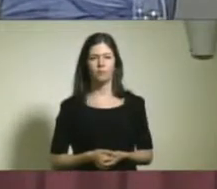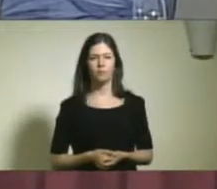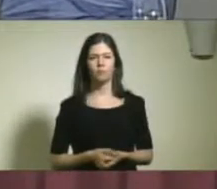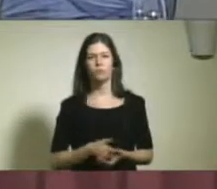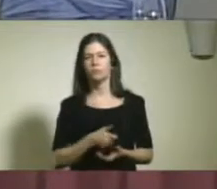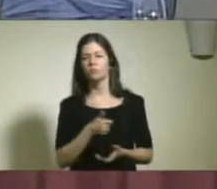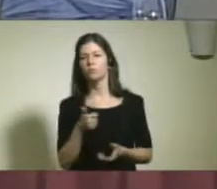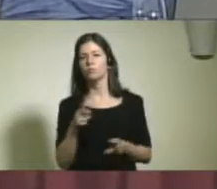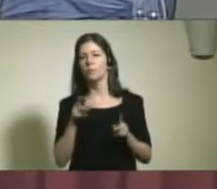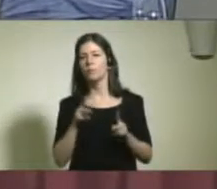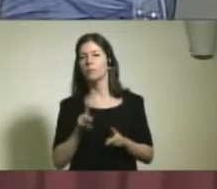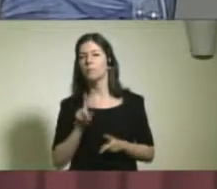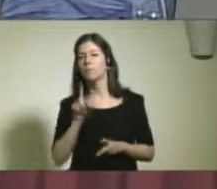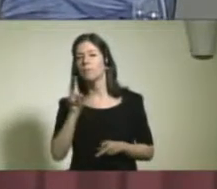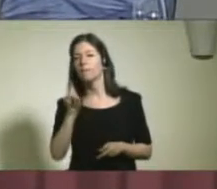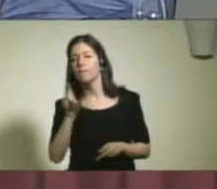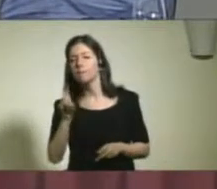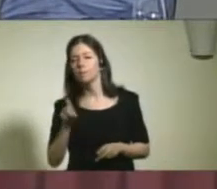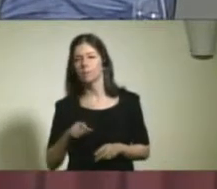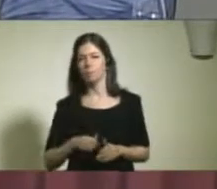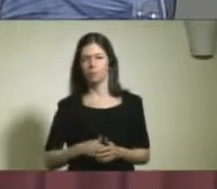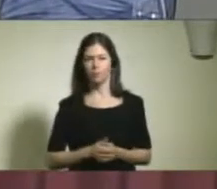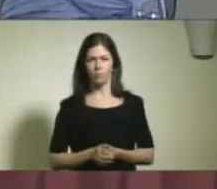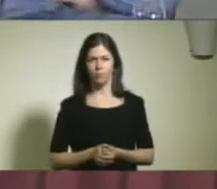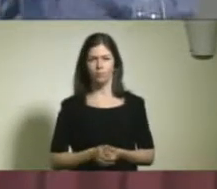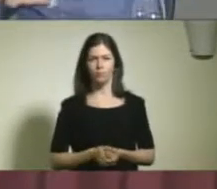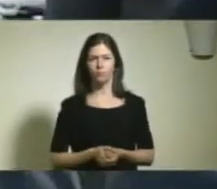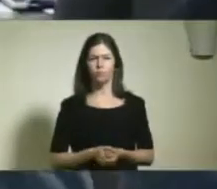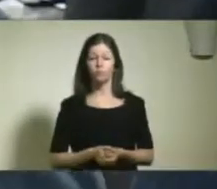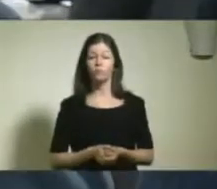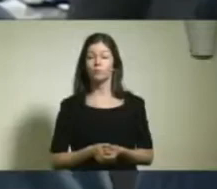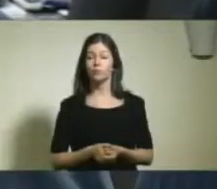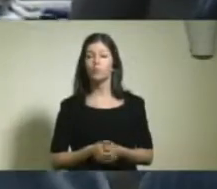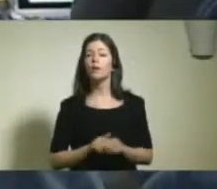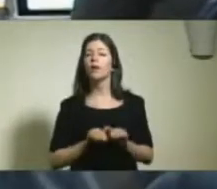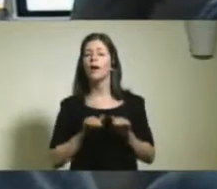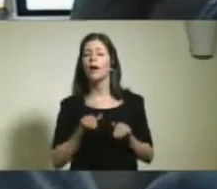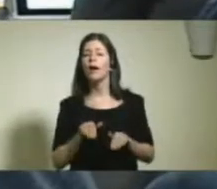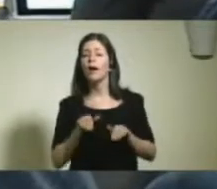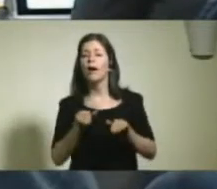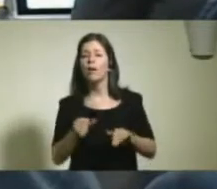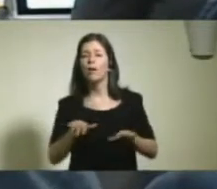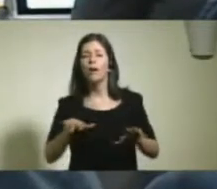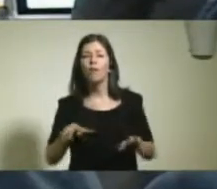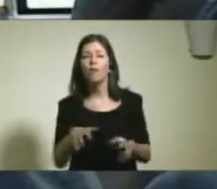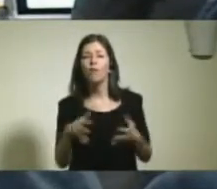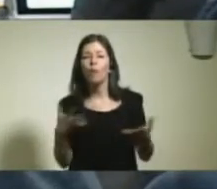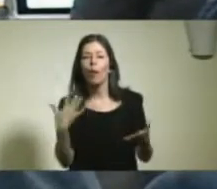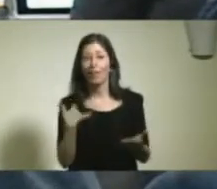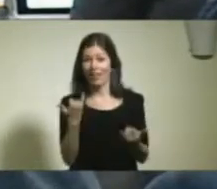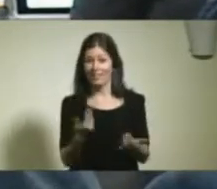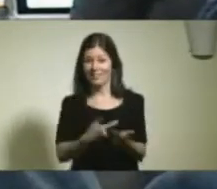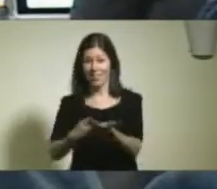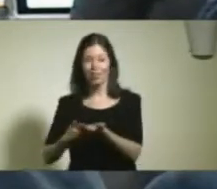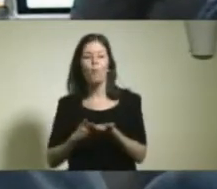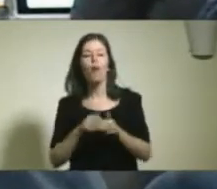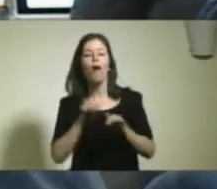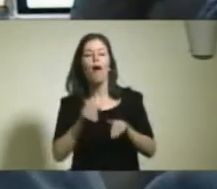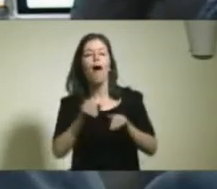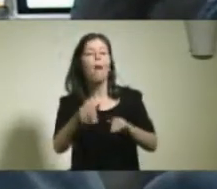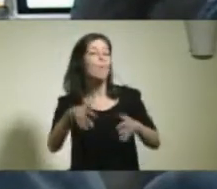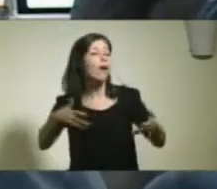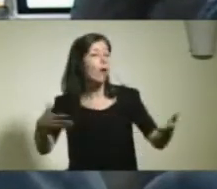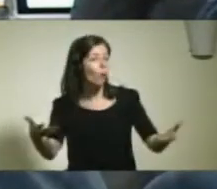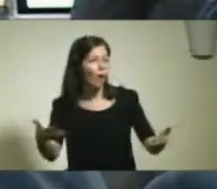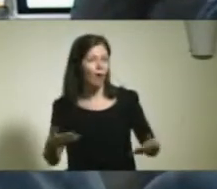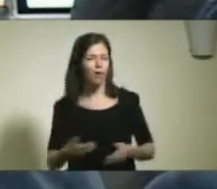Alors moi j'avais une question, alors c'est pour ce qui va se passer après. Alors peut-être c'est la suite du débat, mais on vient de